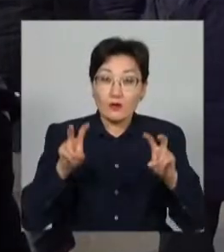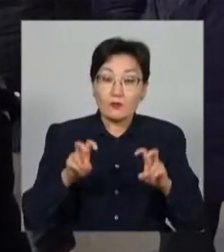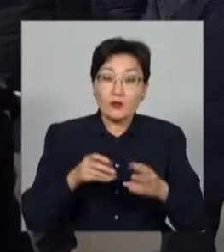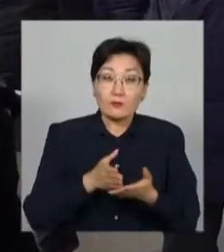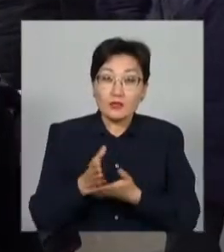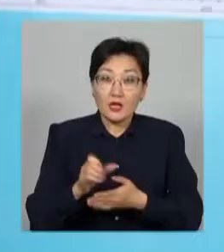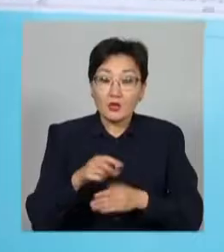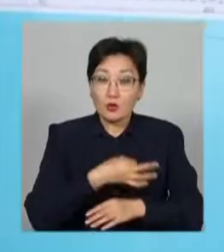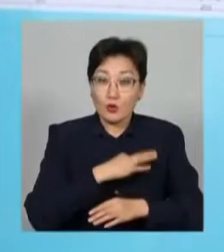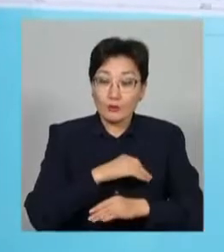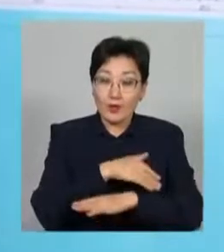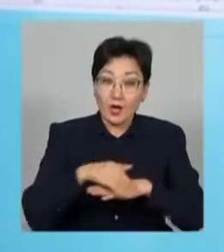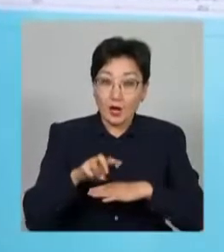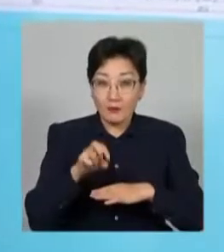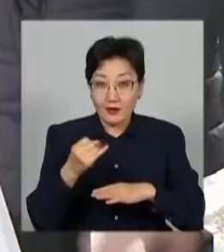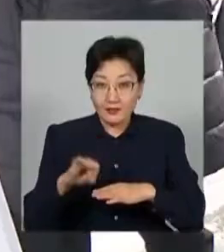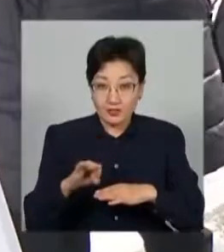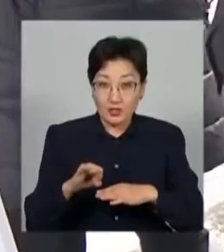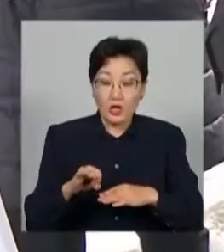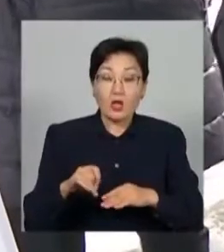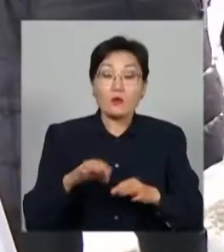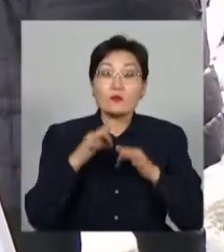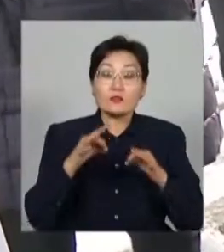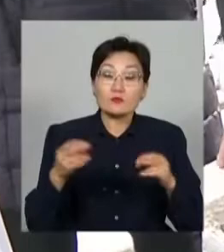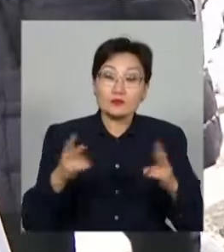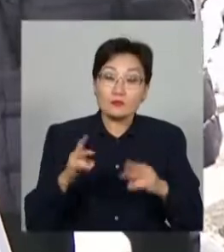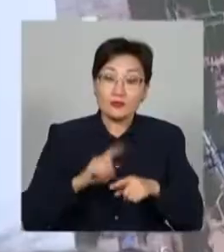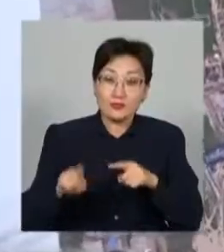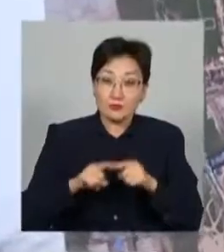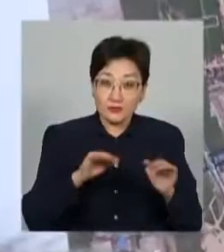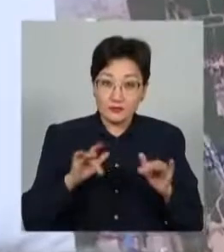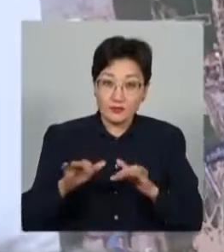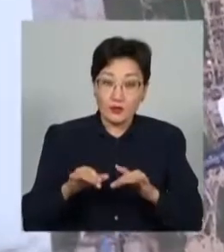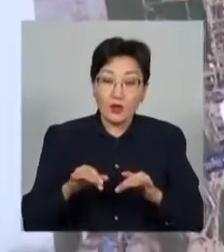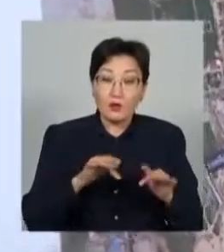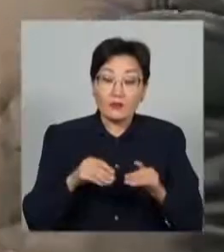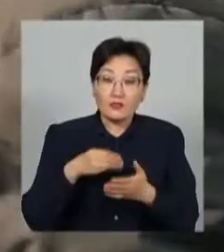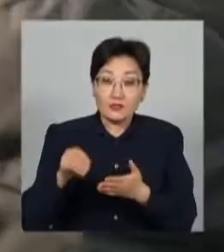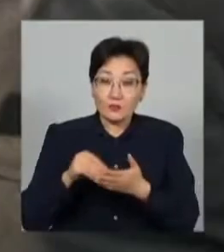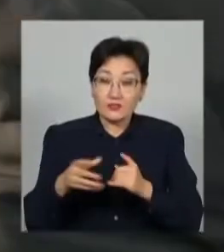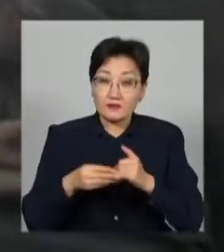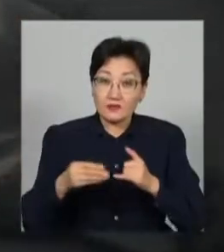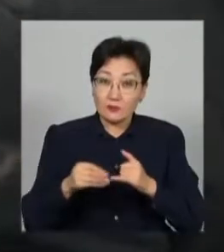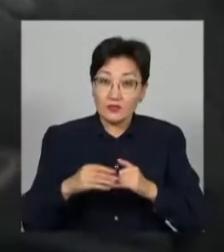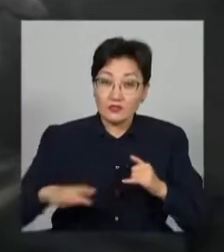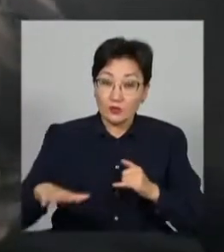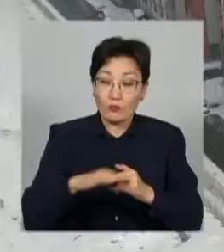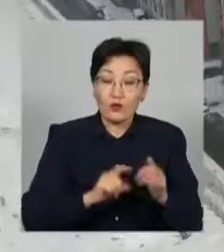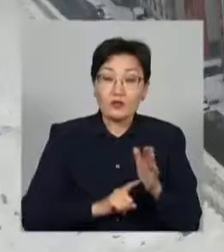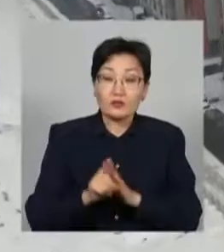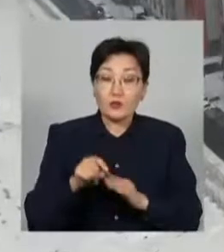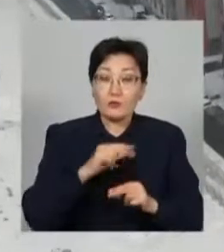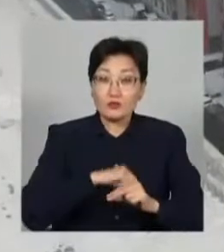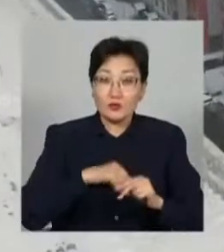пробивки улицы Толиби и проспекта Абая. Аким отметил, что нужно ускорить процесс процедуры выкупа земельных участков и начать работу